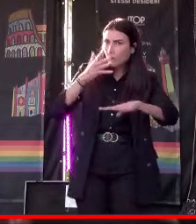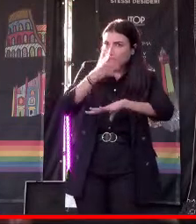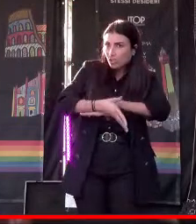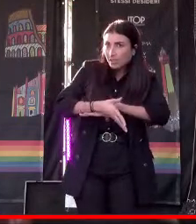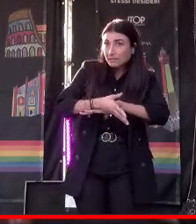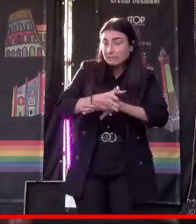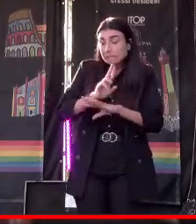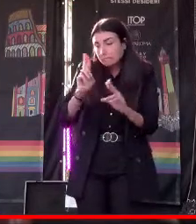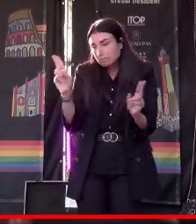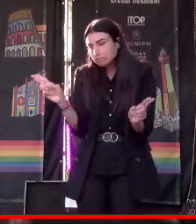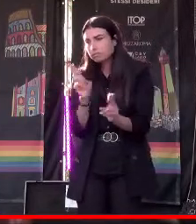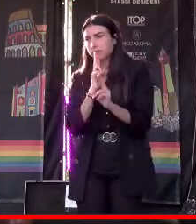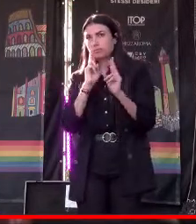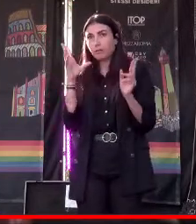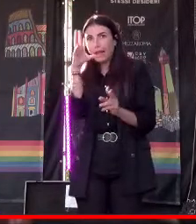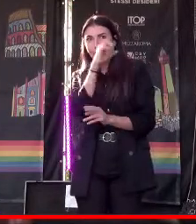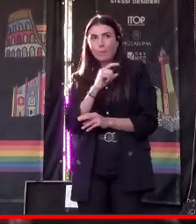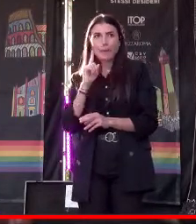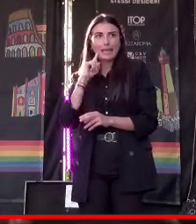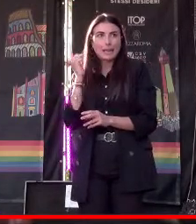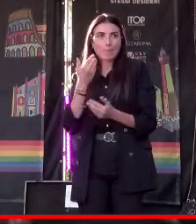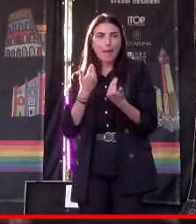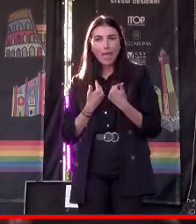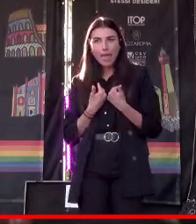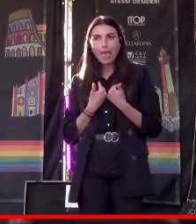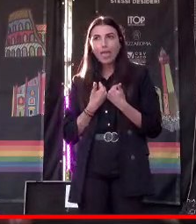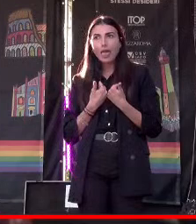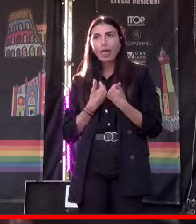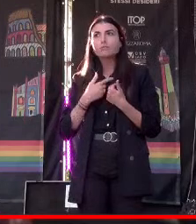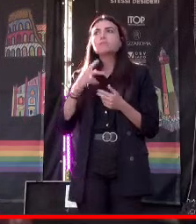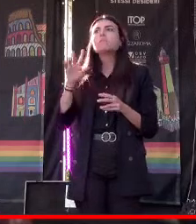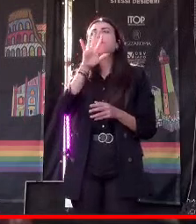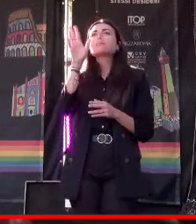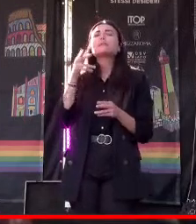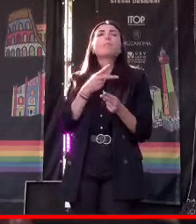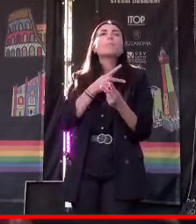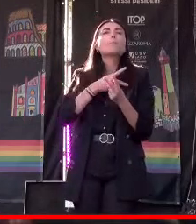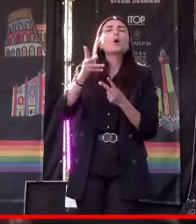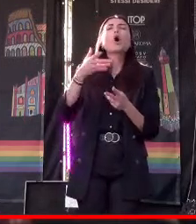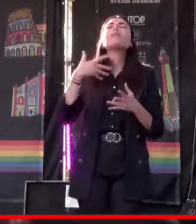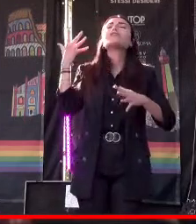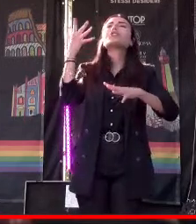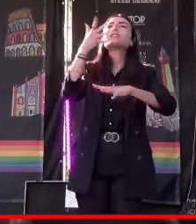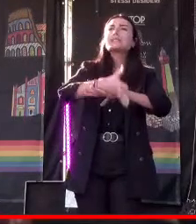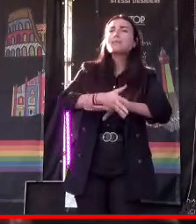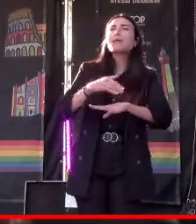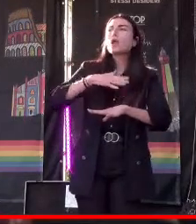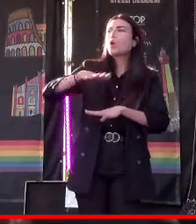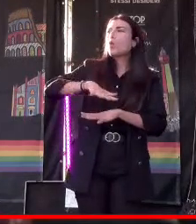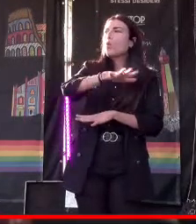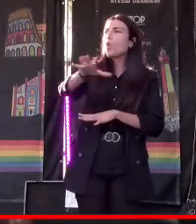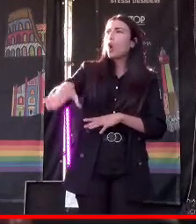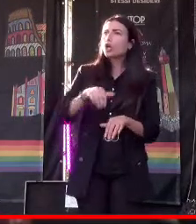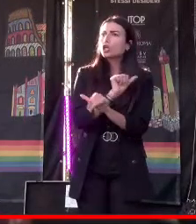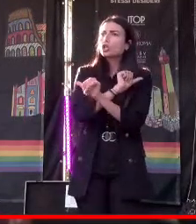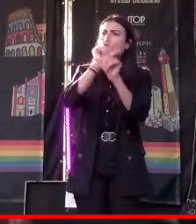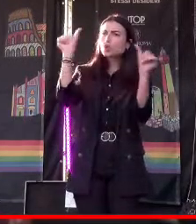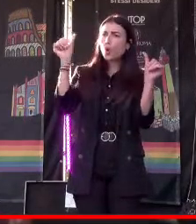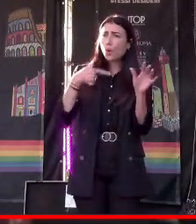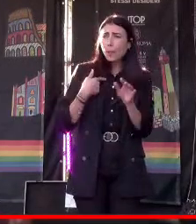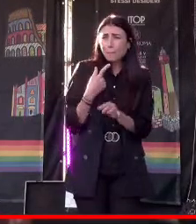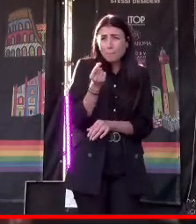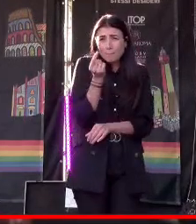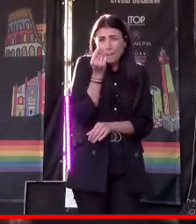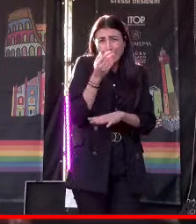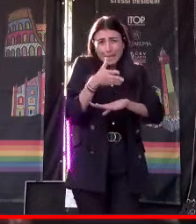lo capirete meglio di me, o che comunque anche quando ci si prova si possono rendere accessibili questi luoghi solo in una minima loro